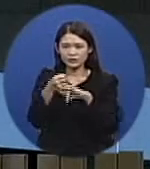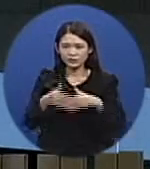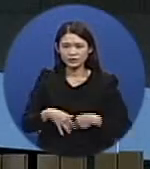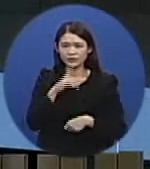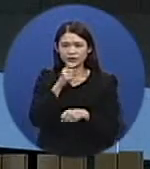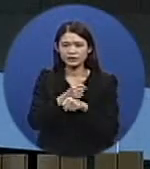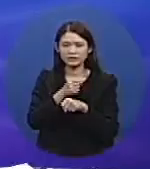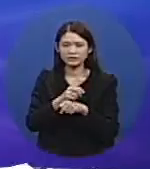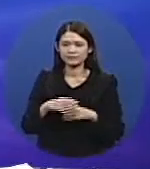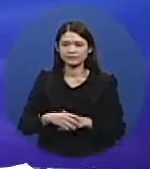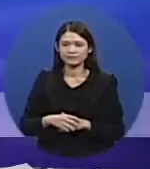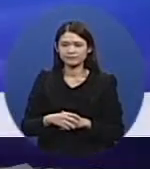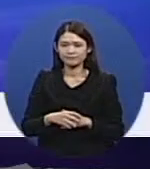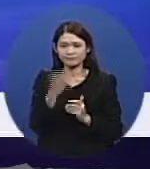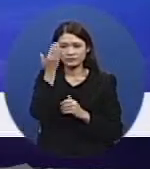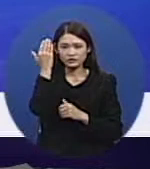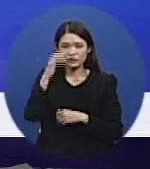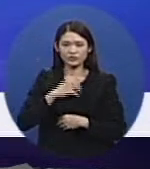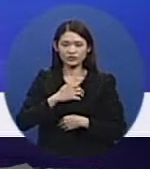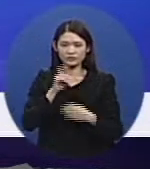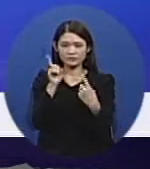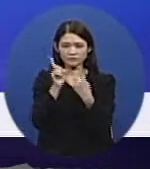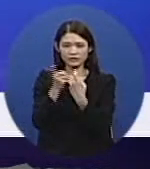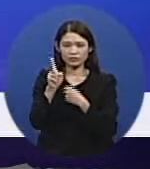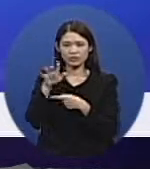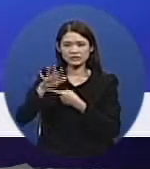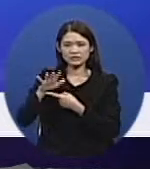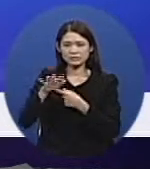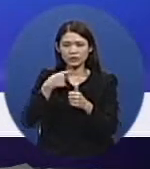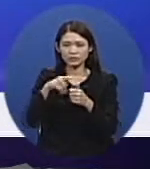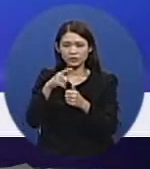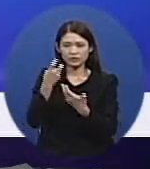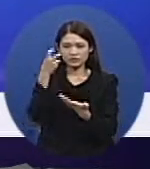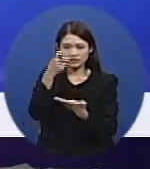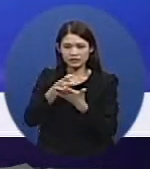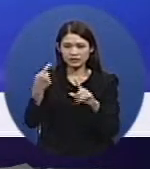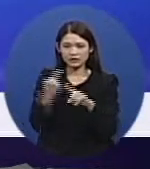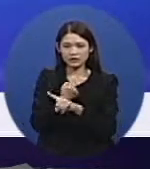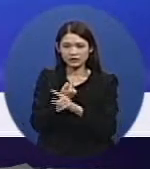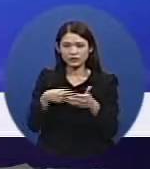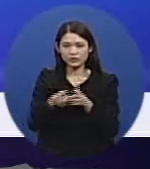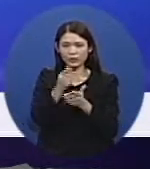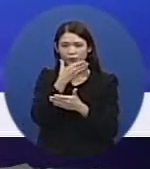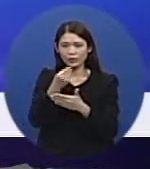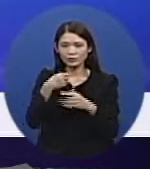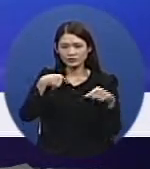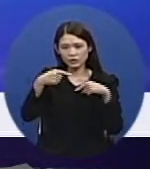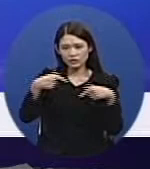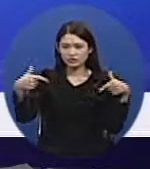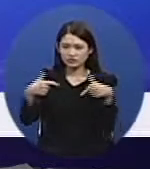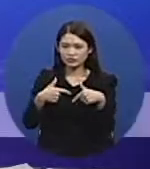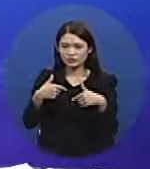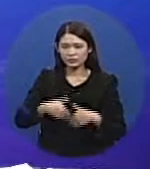말했습니다. 최근 위기를 맞고 있는 지방 교육 재정 개선을 위해서는 복지 정책을 축소해야 한다는